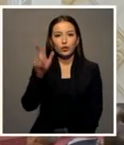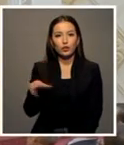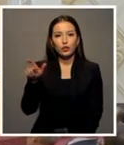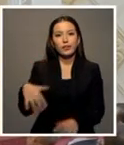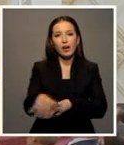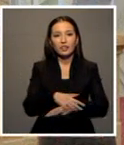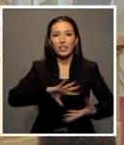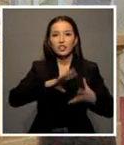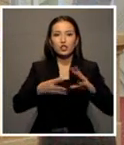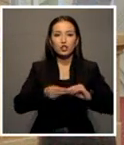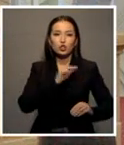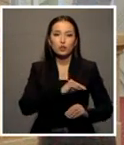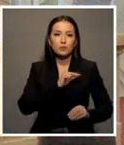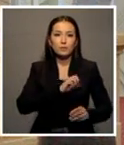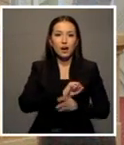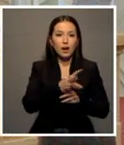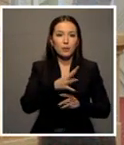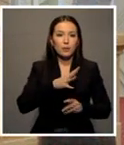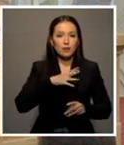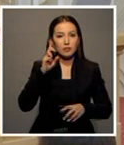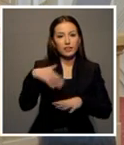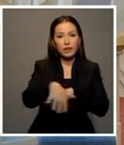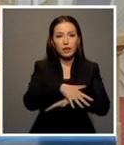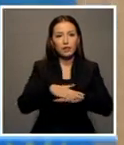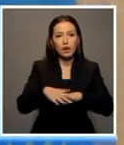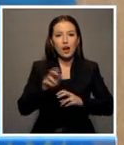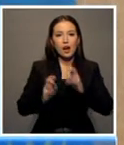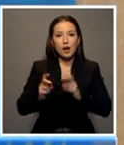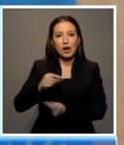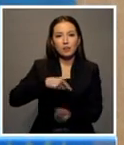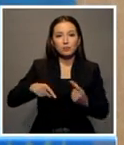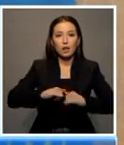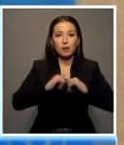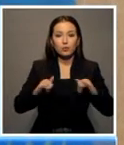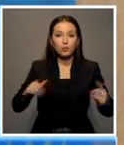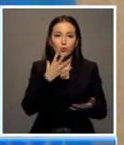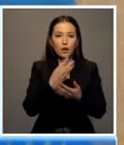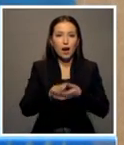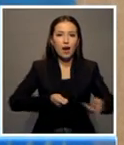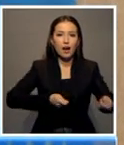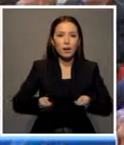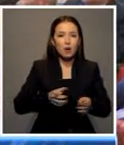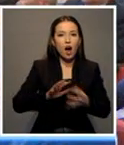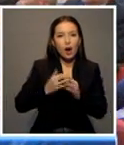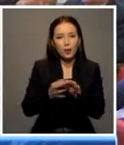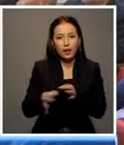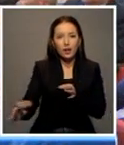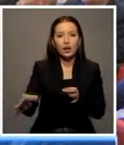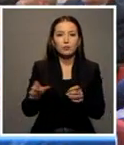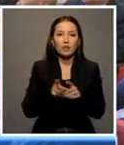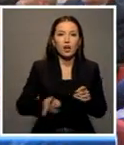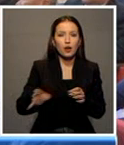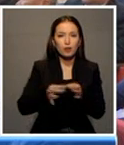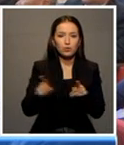Тұрғындарды нәтижелі жұмыспен қамтып, ел бойынша жаппай кәсіпкерлікті дамыту үшін ауыл әкімінен бастап, облыс әкіміне дейін барлығы жауапты. Бұл